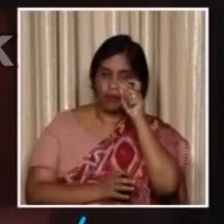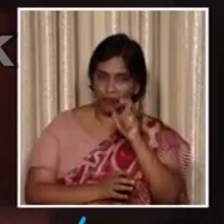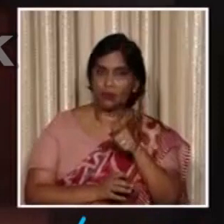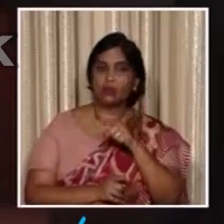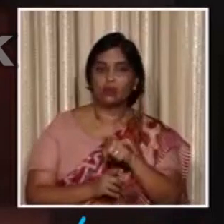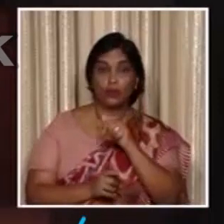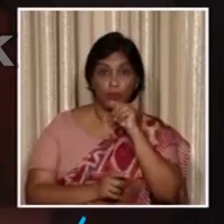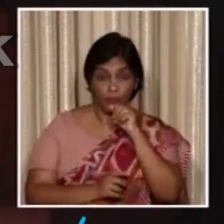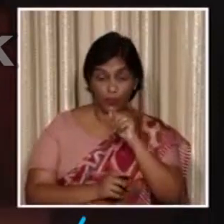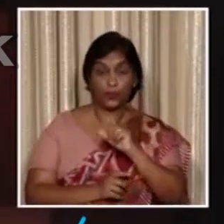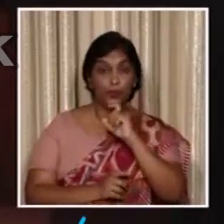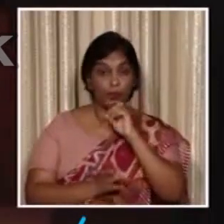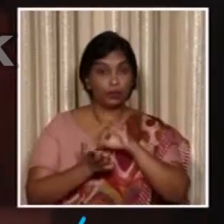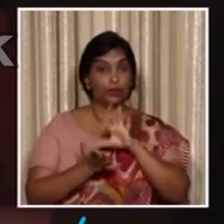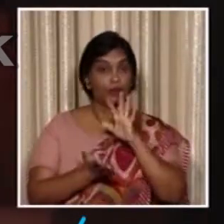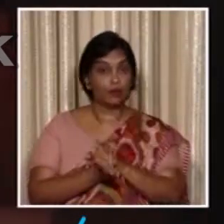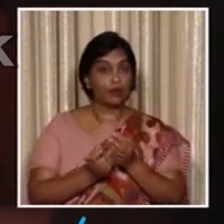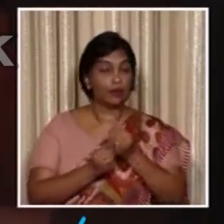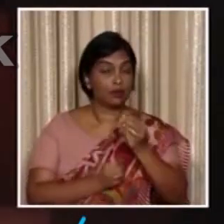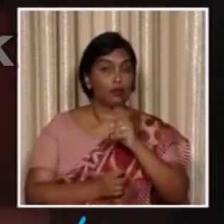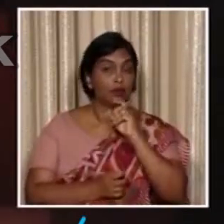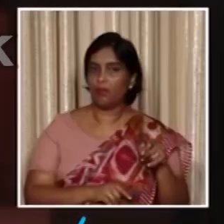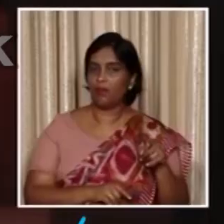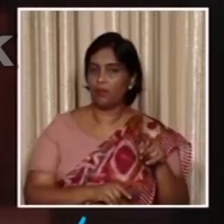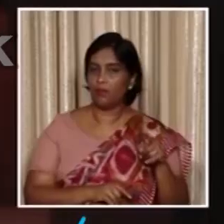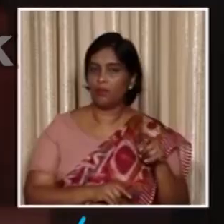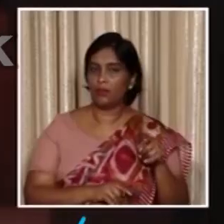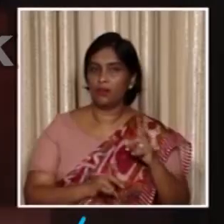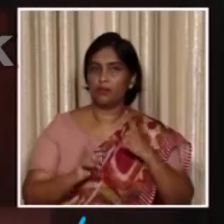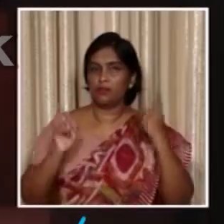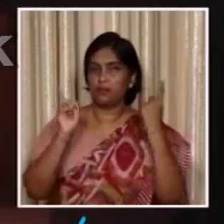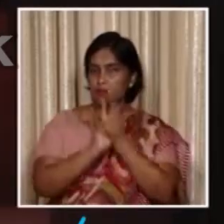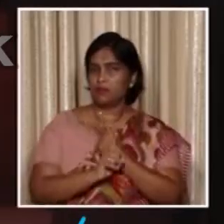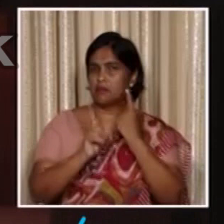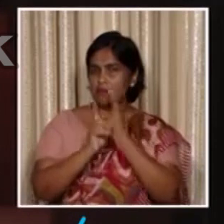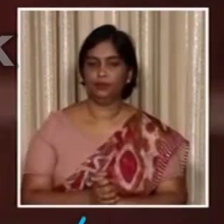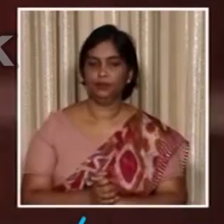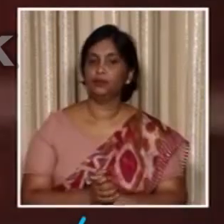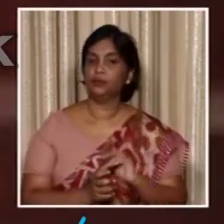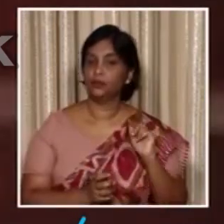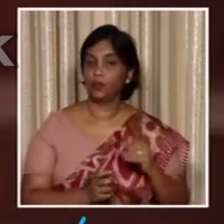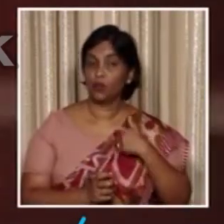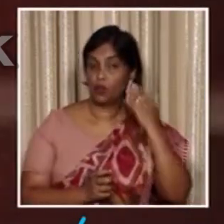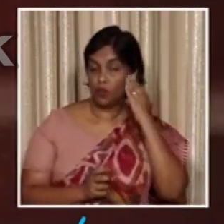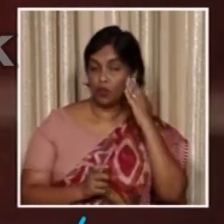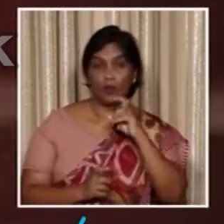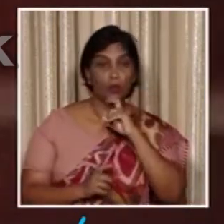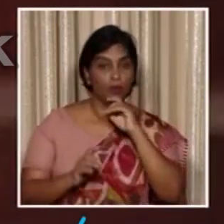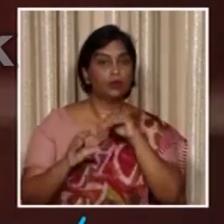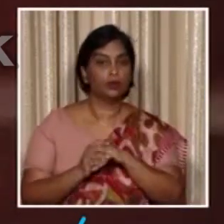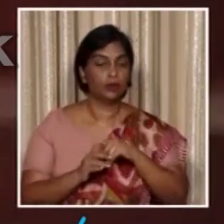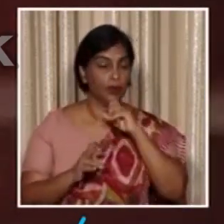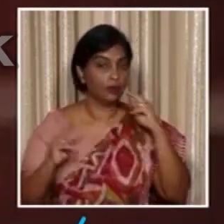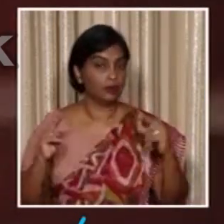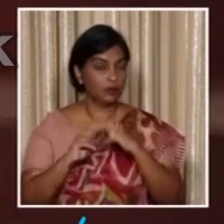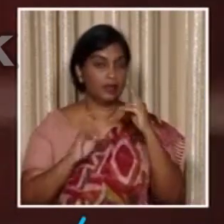ඒ අවංක අධිකරණ තීන්දුව ලබා දෙන්න විනිශ්චයකාරවරුන් ගණනාව මාරු කර යැවීමේ උත්සාහයක් තිබෙනවා. මුල් අවස්ථා අධිකරණවල, මහා